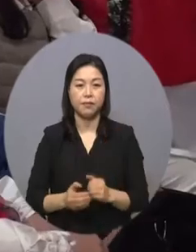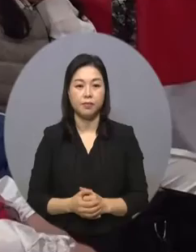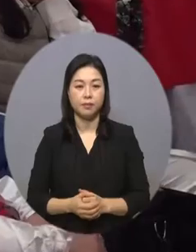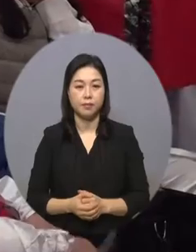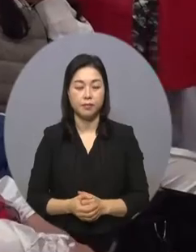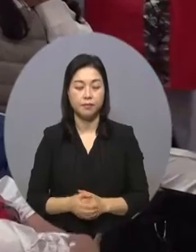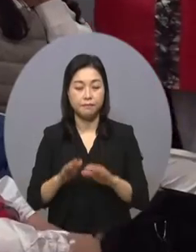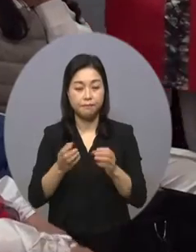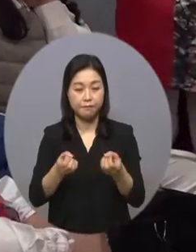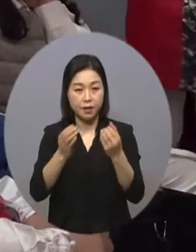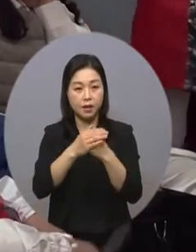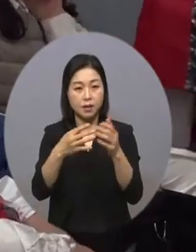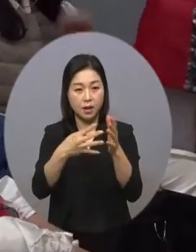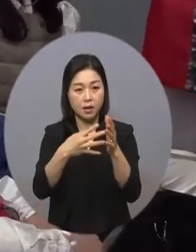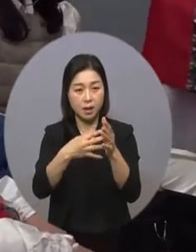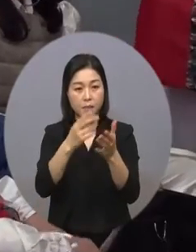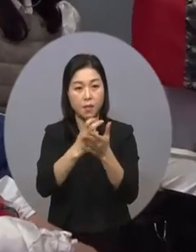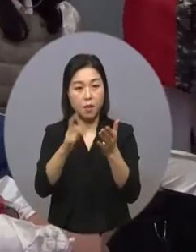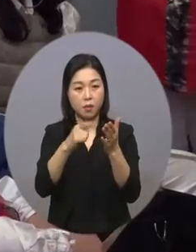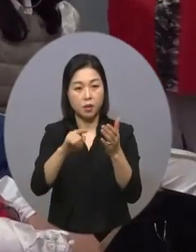이날 축제는 사단법인